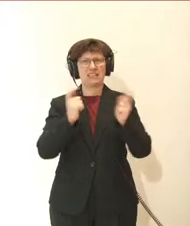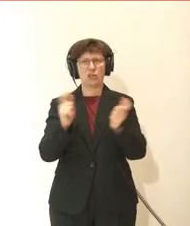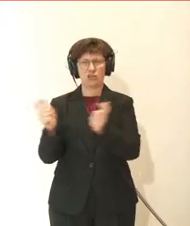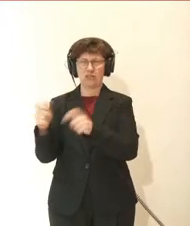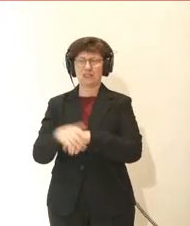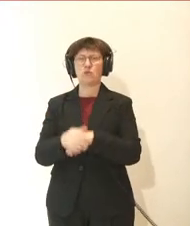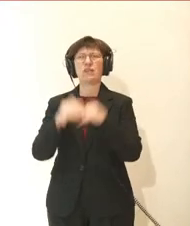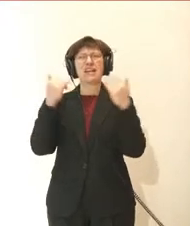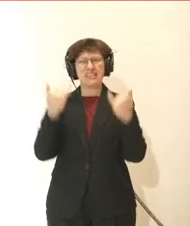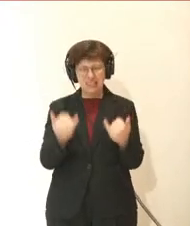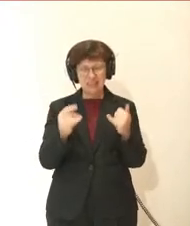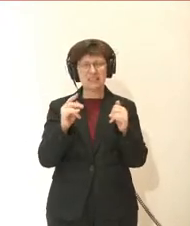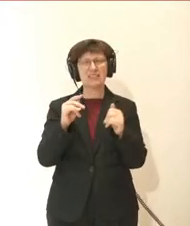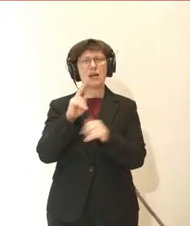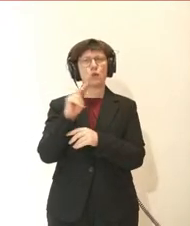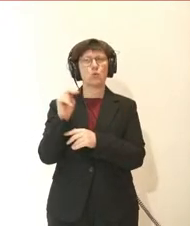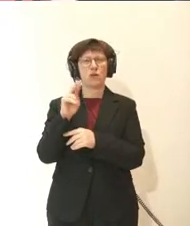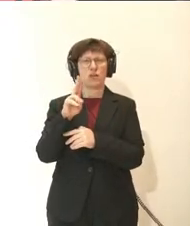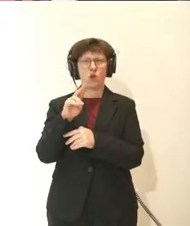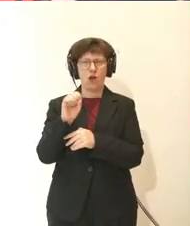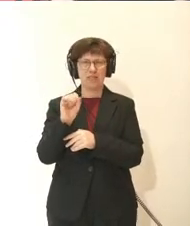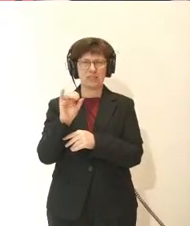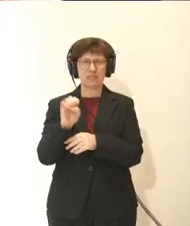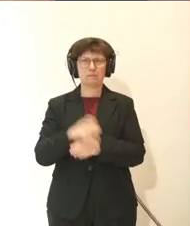und jetzt haben wir wieder neues